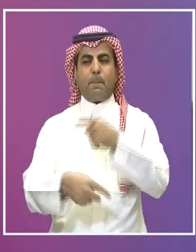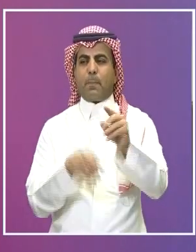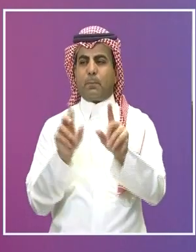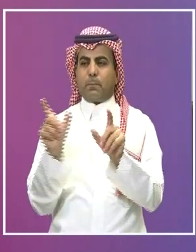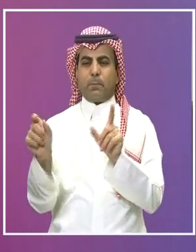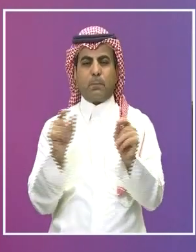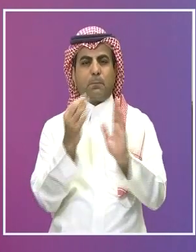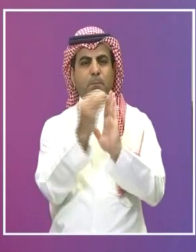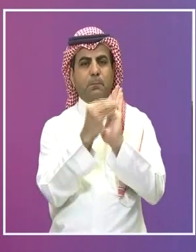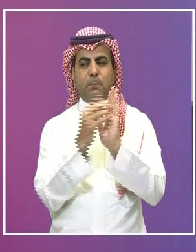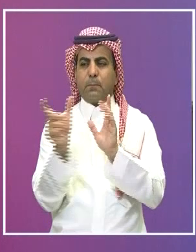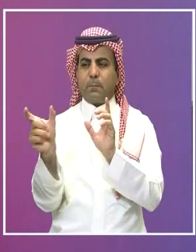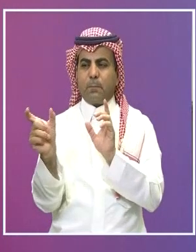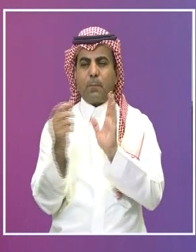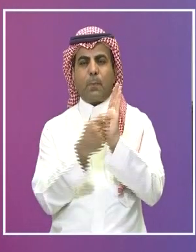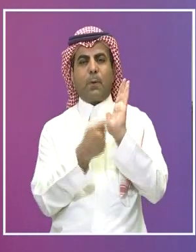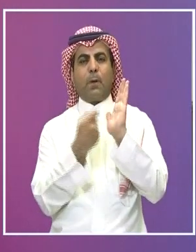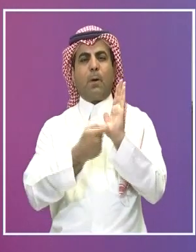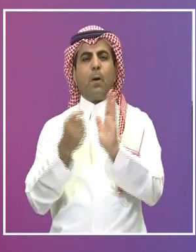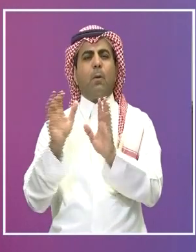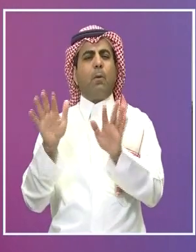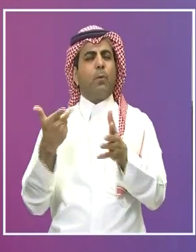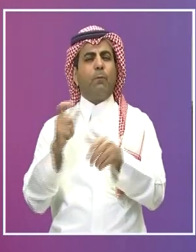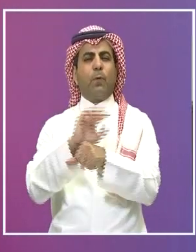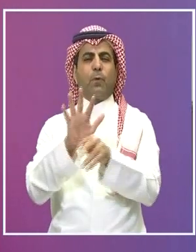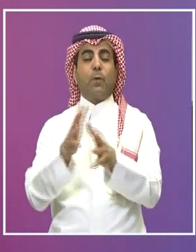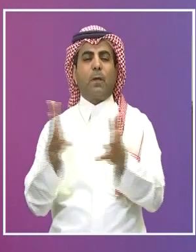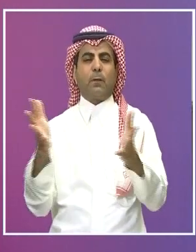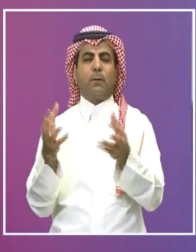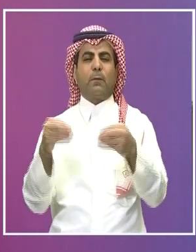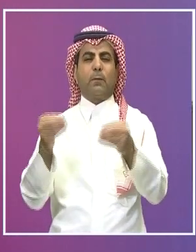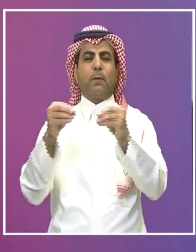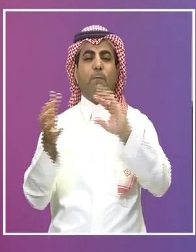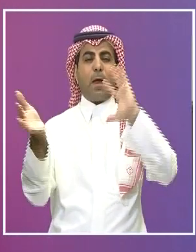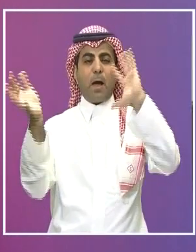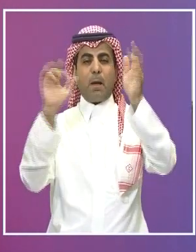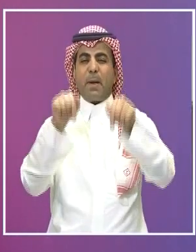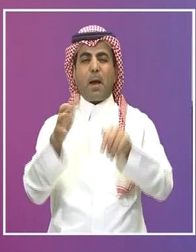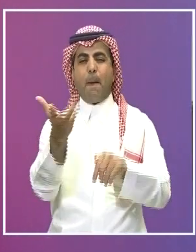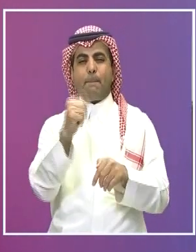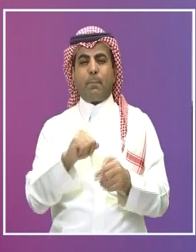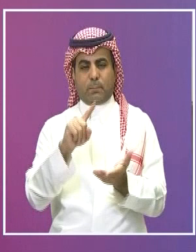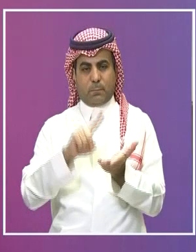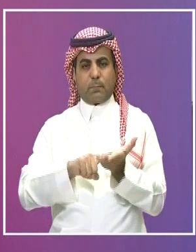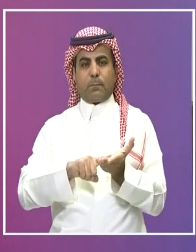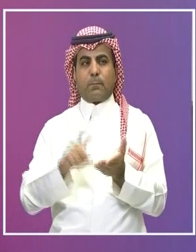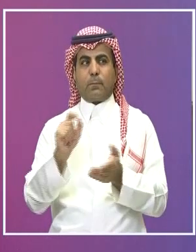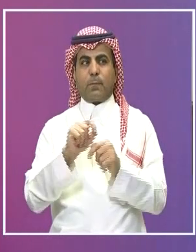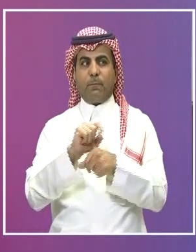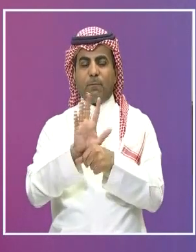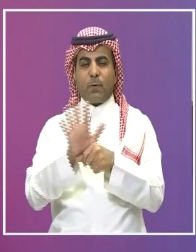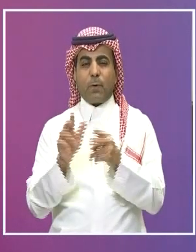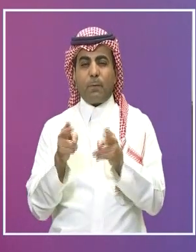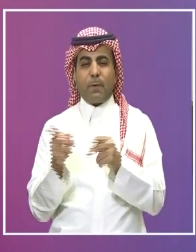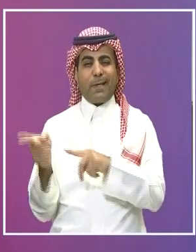ومن جملة ذلك تصل الأعداد حول العالم المؤكدة طبعا بالإصابة منذ بدء الجائحة